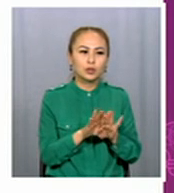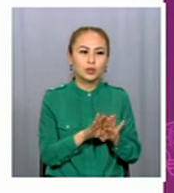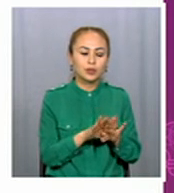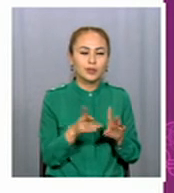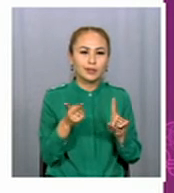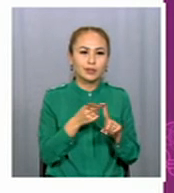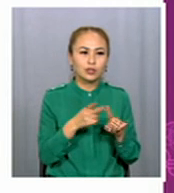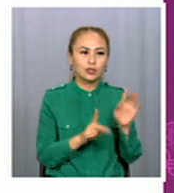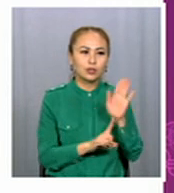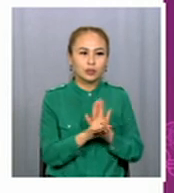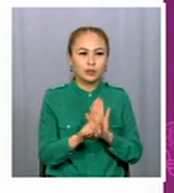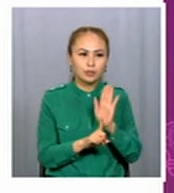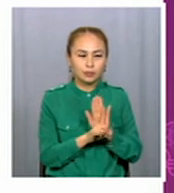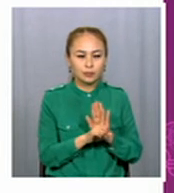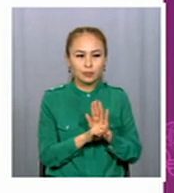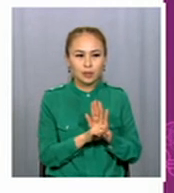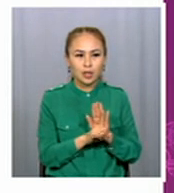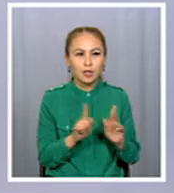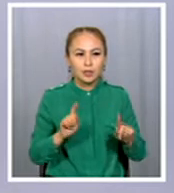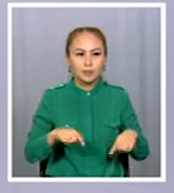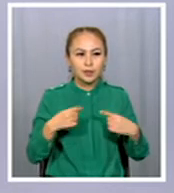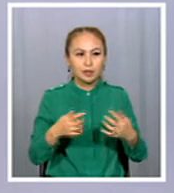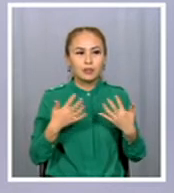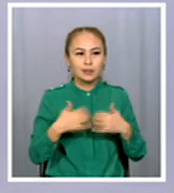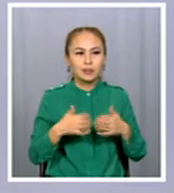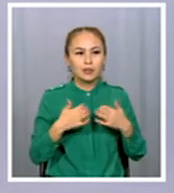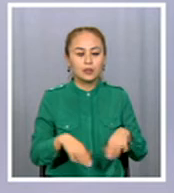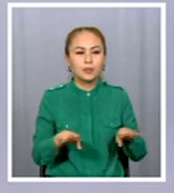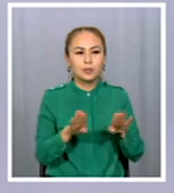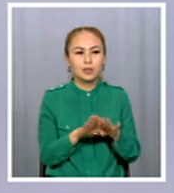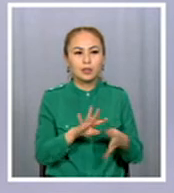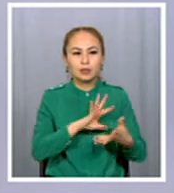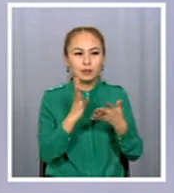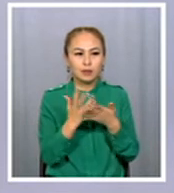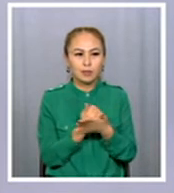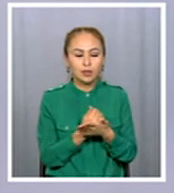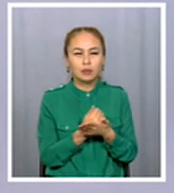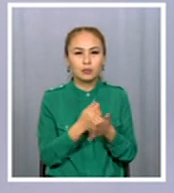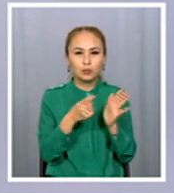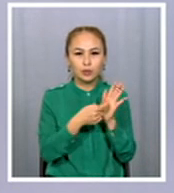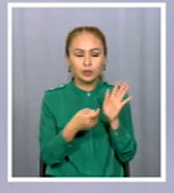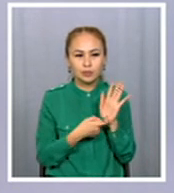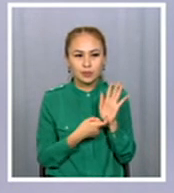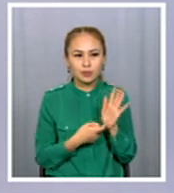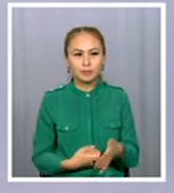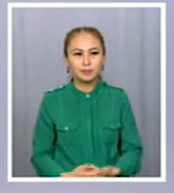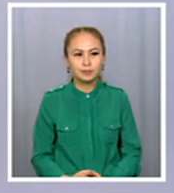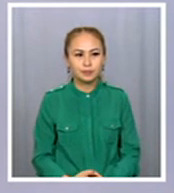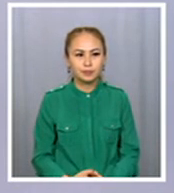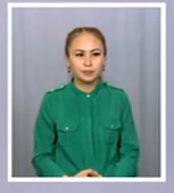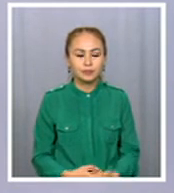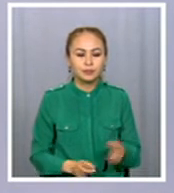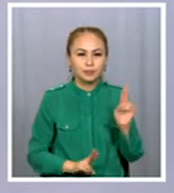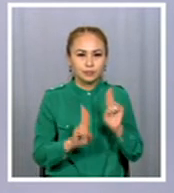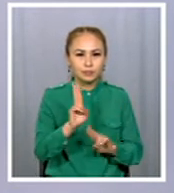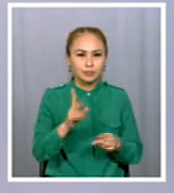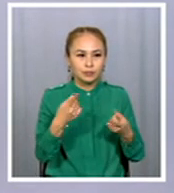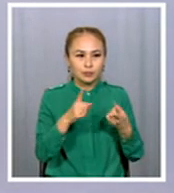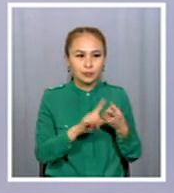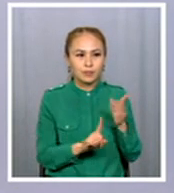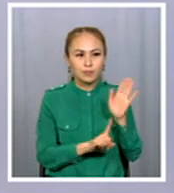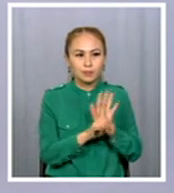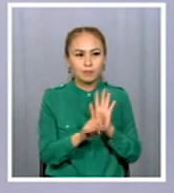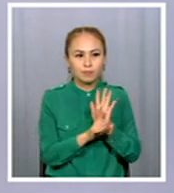қадам осы берілген санды біз тапқан бөлшекке бөлеміз болар. Ал жақсы, ереже бойынша бастапқы сан